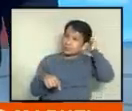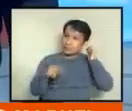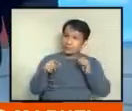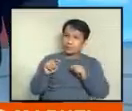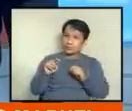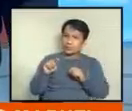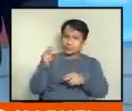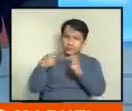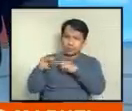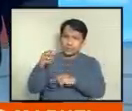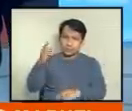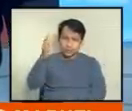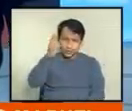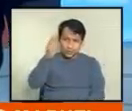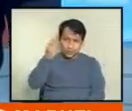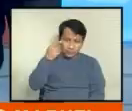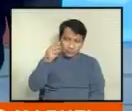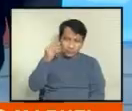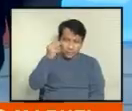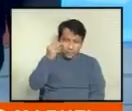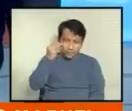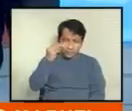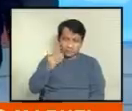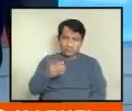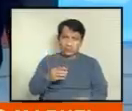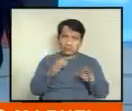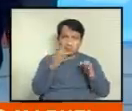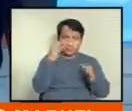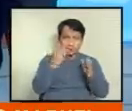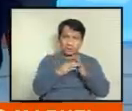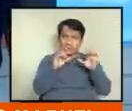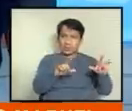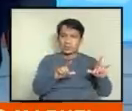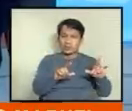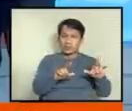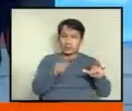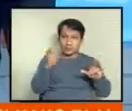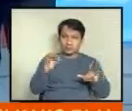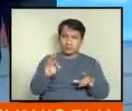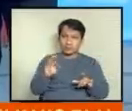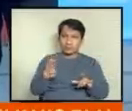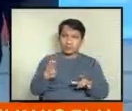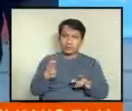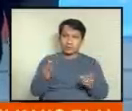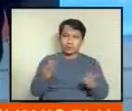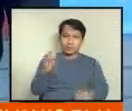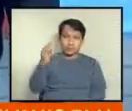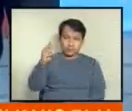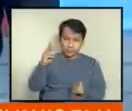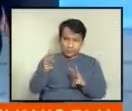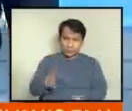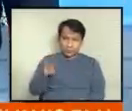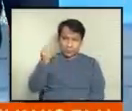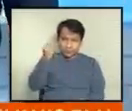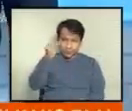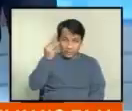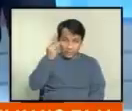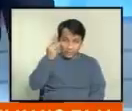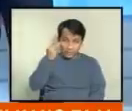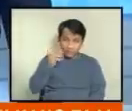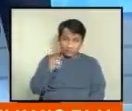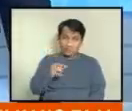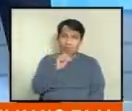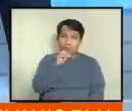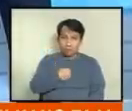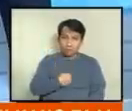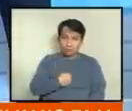na historiador na si Derek Gerardo Manas. Marami po sa mga litrato dito pinaalam namin mula sa Facebook wall ni Manas. Kung titingnan niyo yung mga